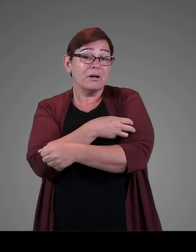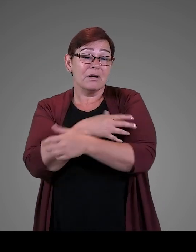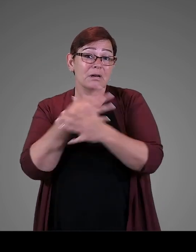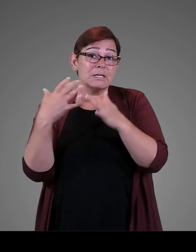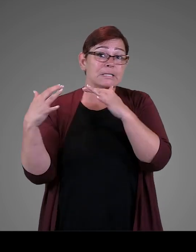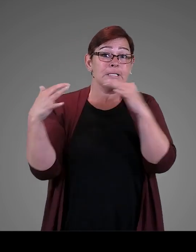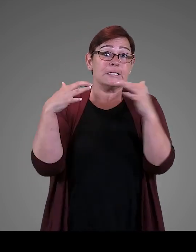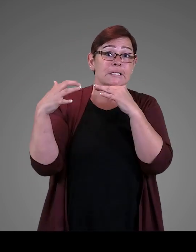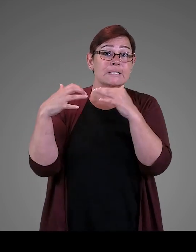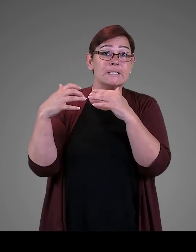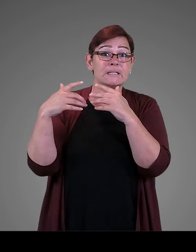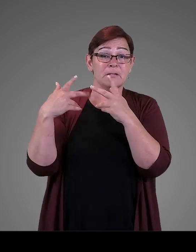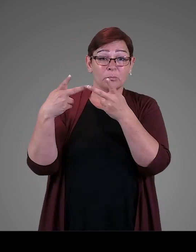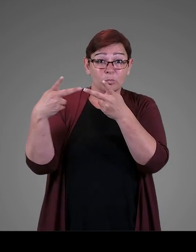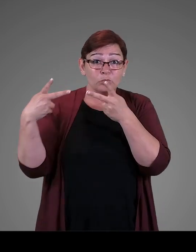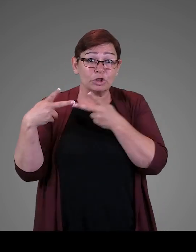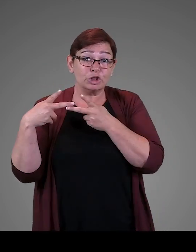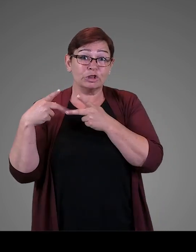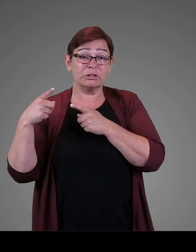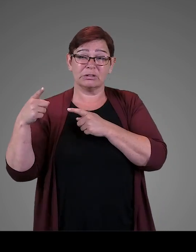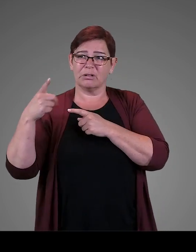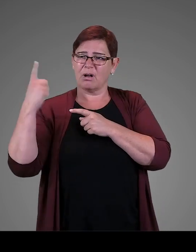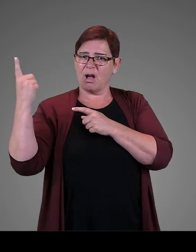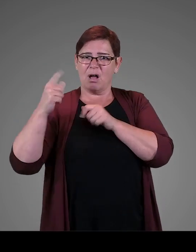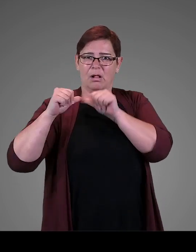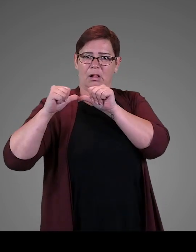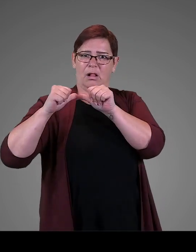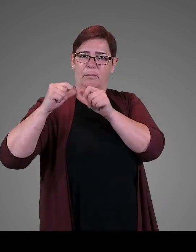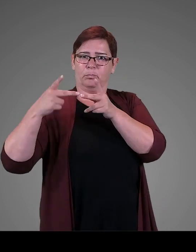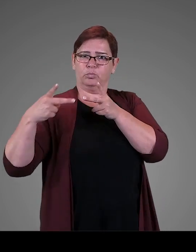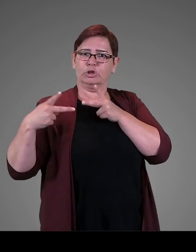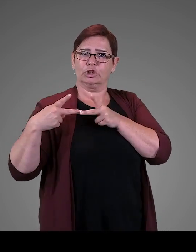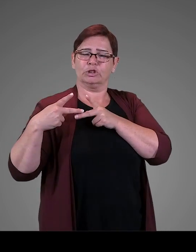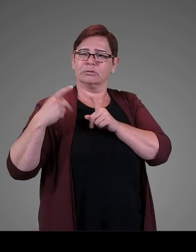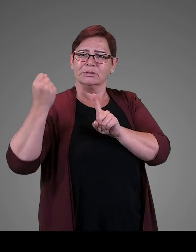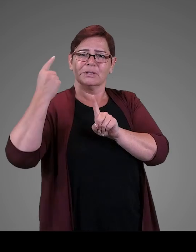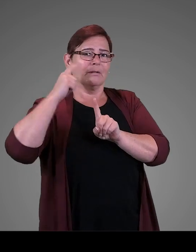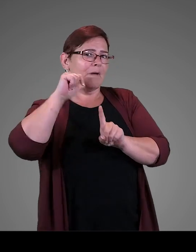une position, moi, je ne dirais pas de chialage, mais plutôt